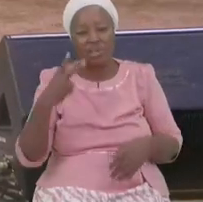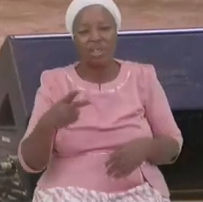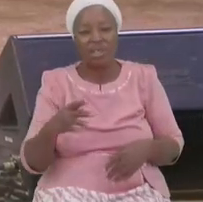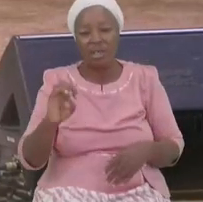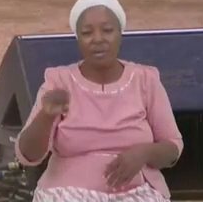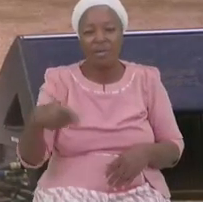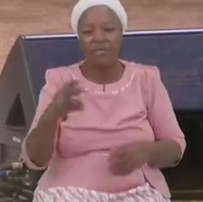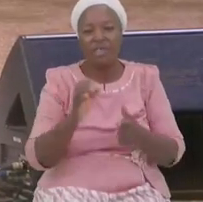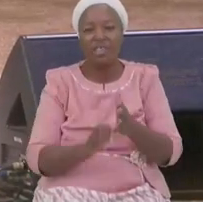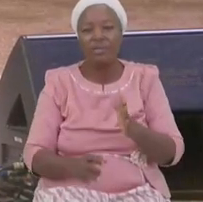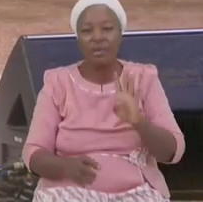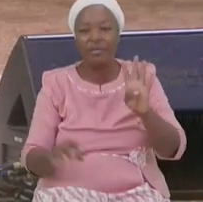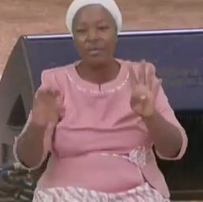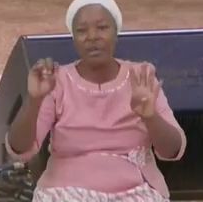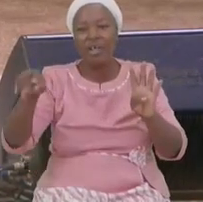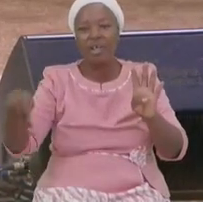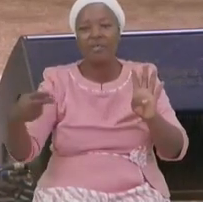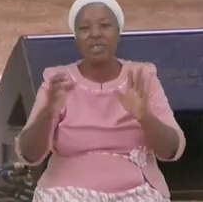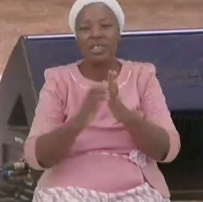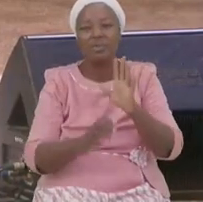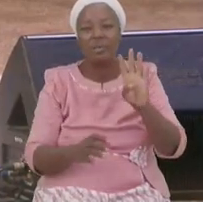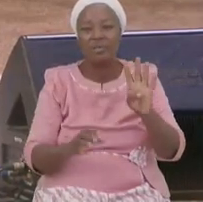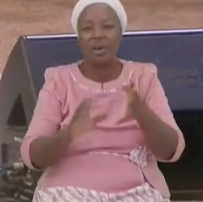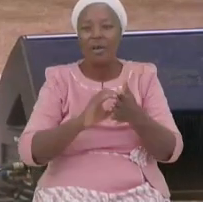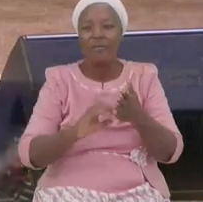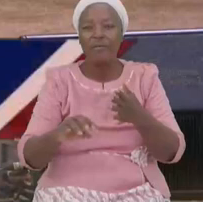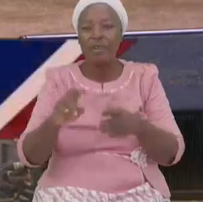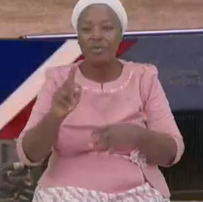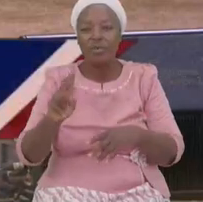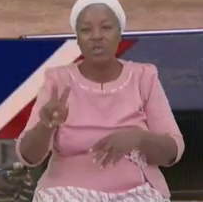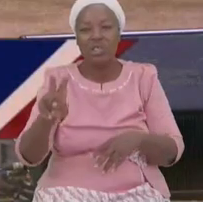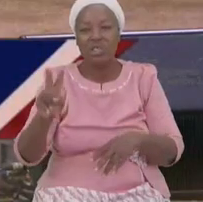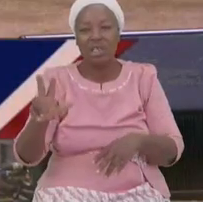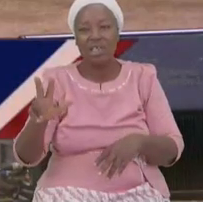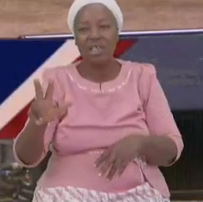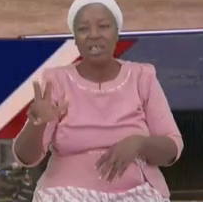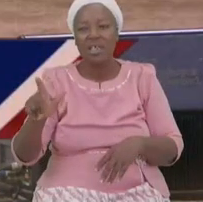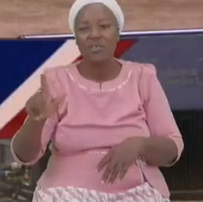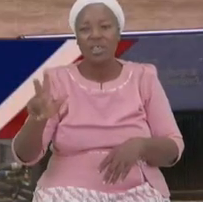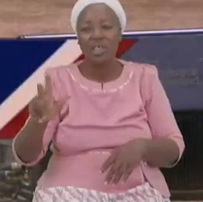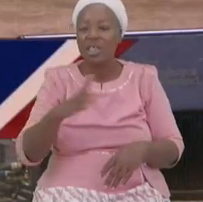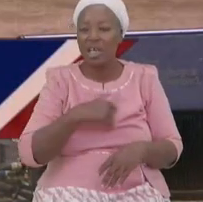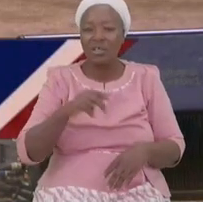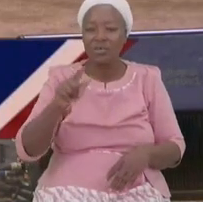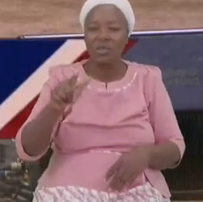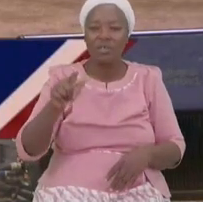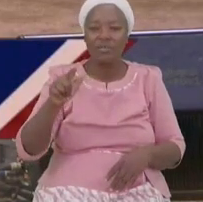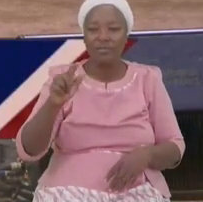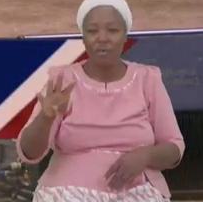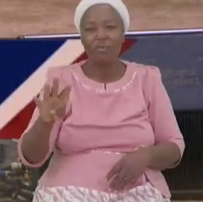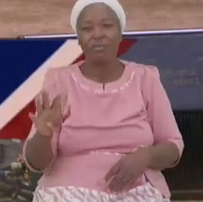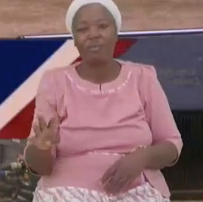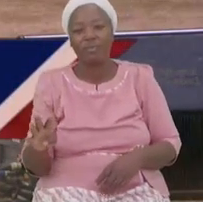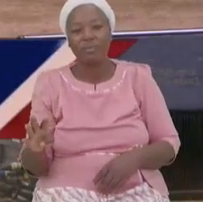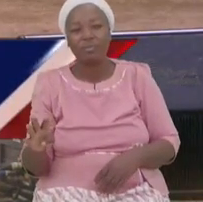Éphésiens 4, le verset 22 et 24. Éphésiens 4, 22.